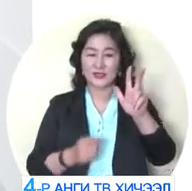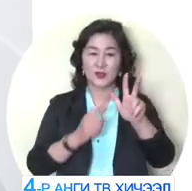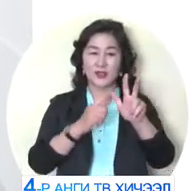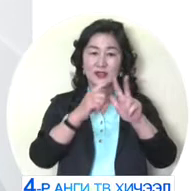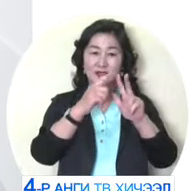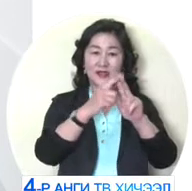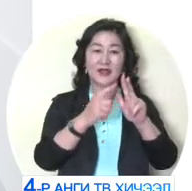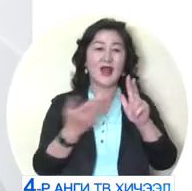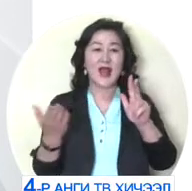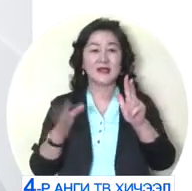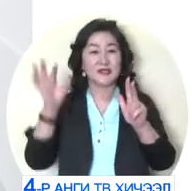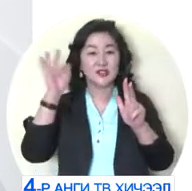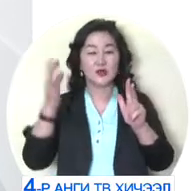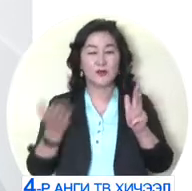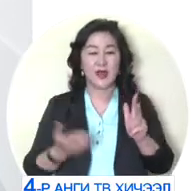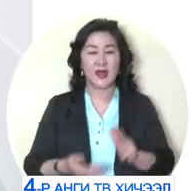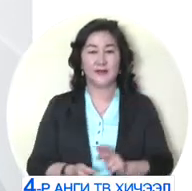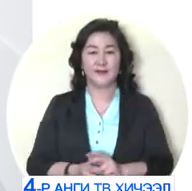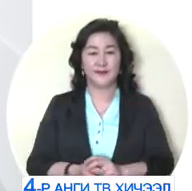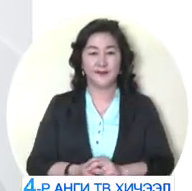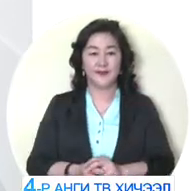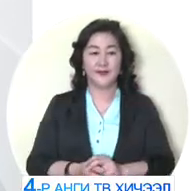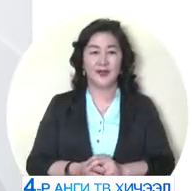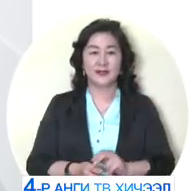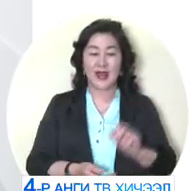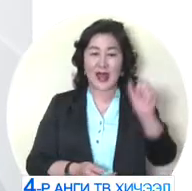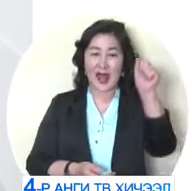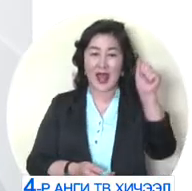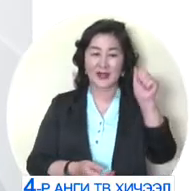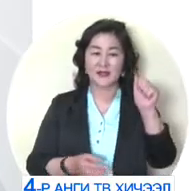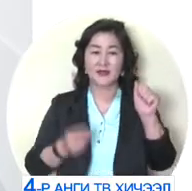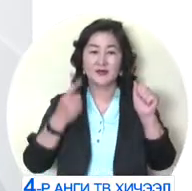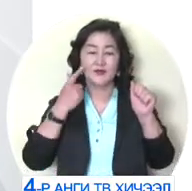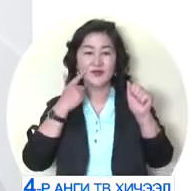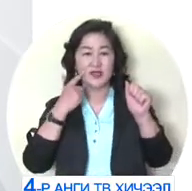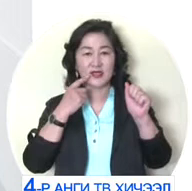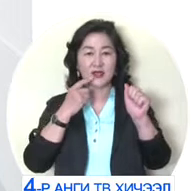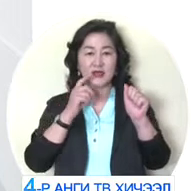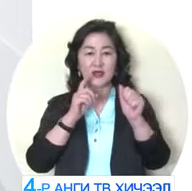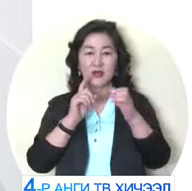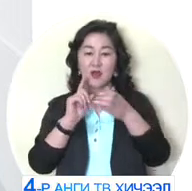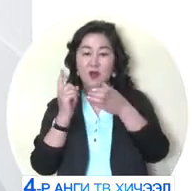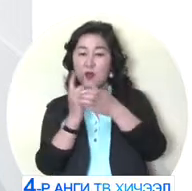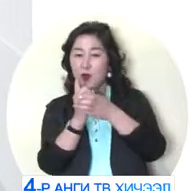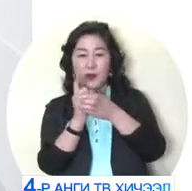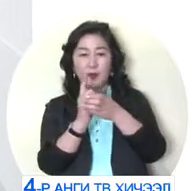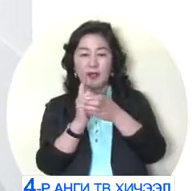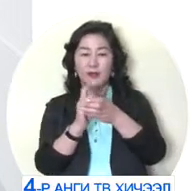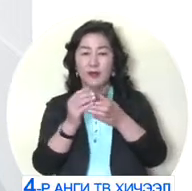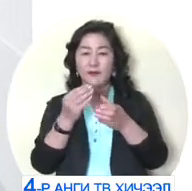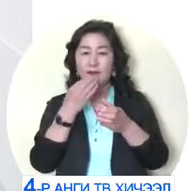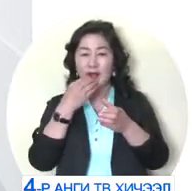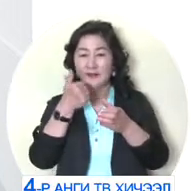За А хувилбар. Чихэр, бялуу, амттан эцэндээ баярлсан. Б